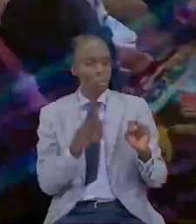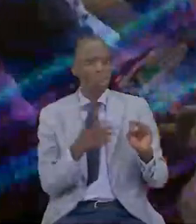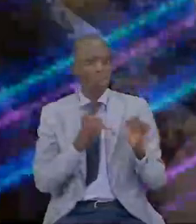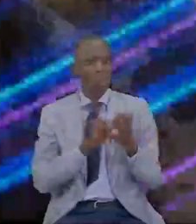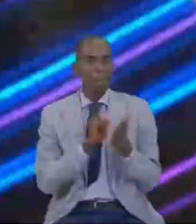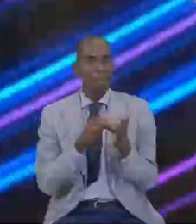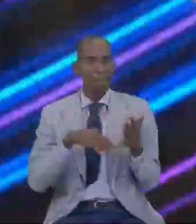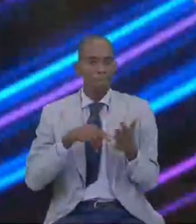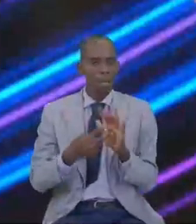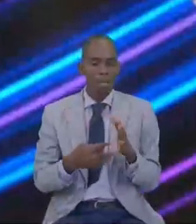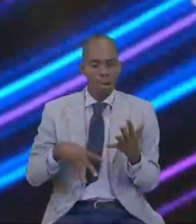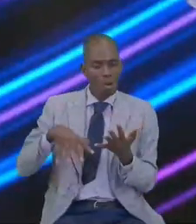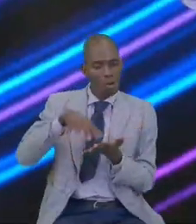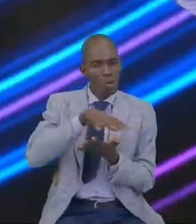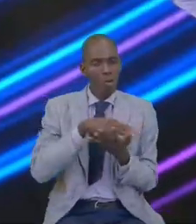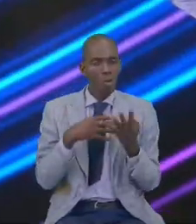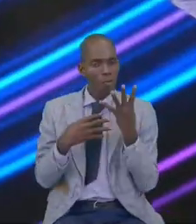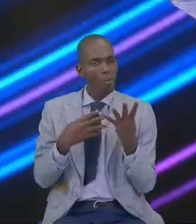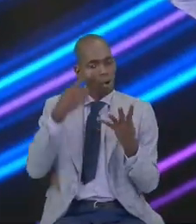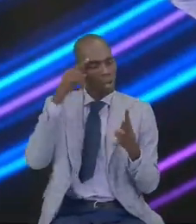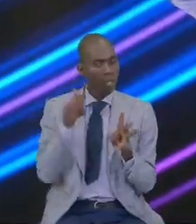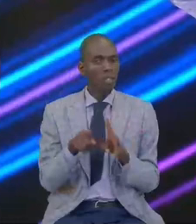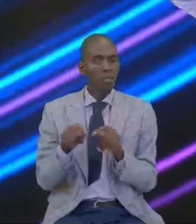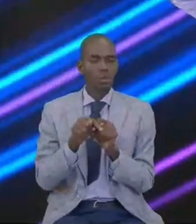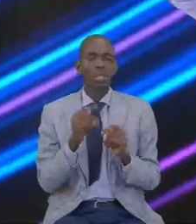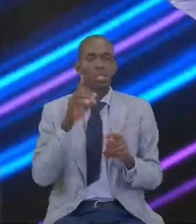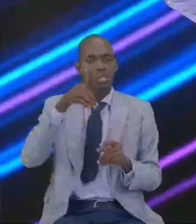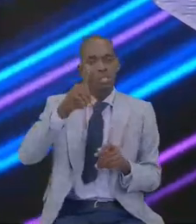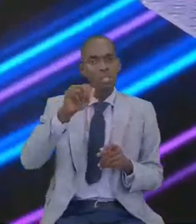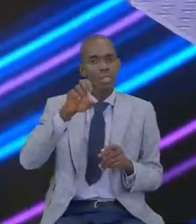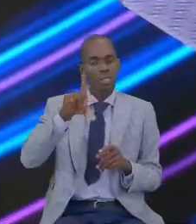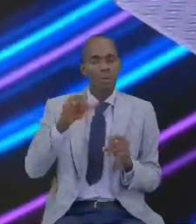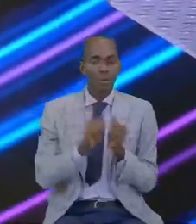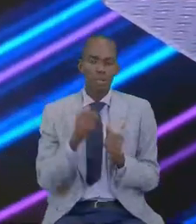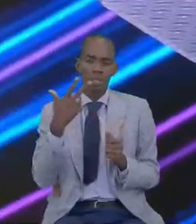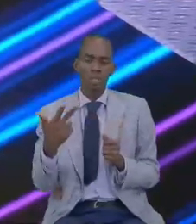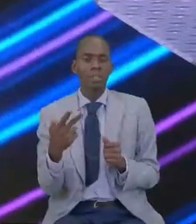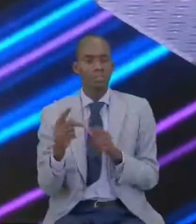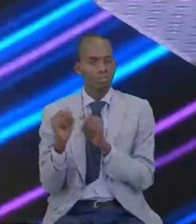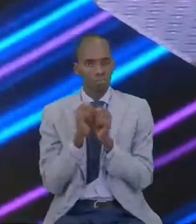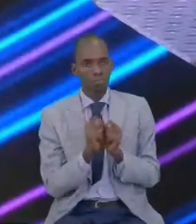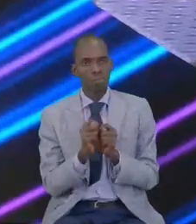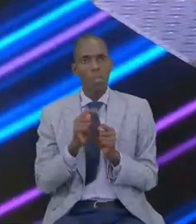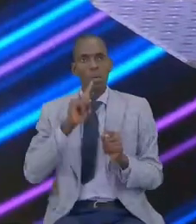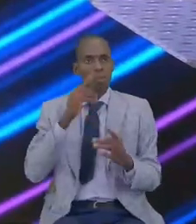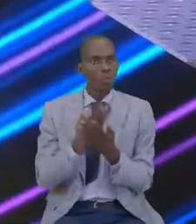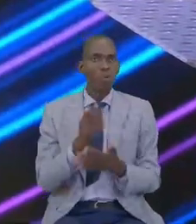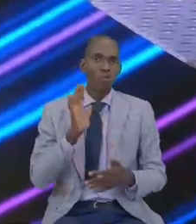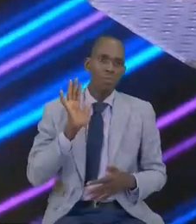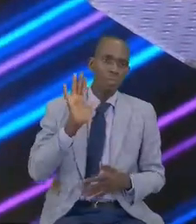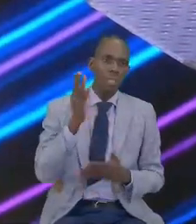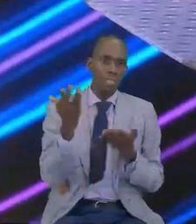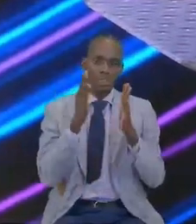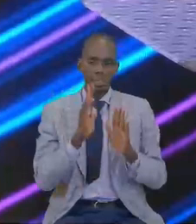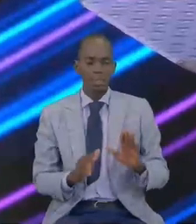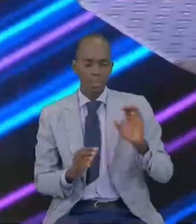autres avaient la même conviction. Éprouve tes serviteurs pendant 10 jours et qu'on nous donne des légumes à manger et